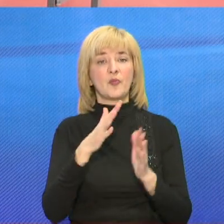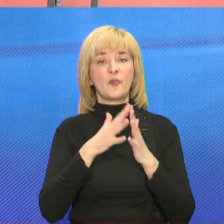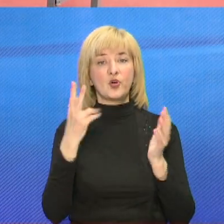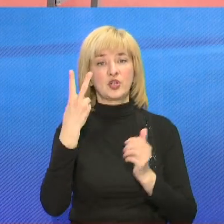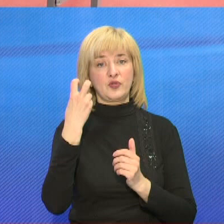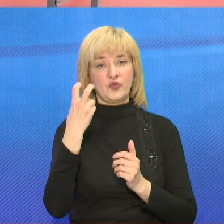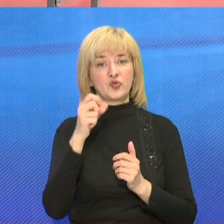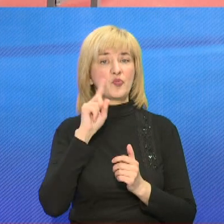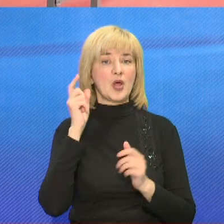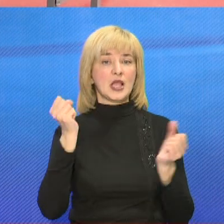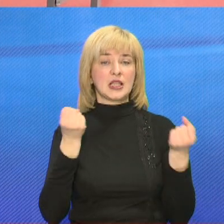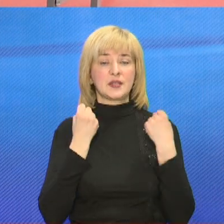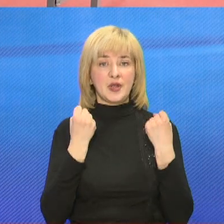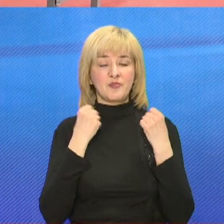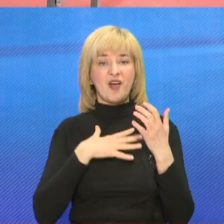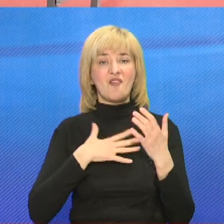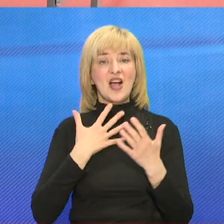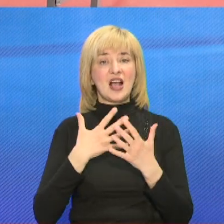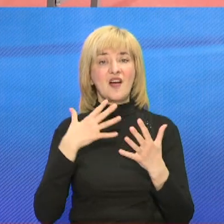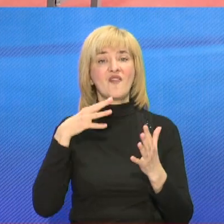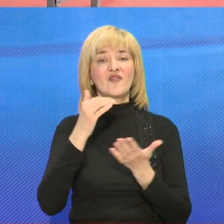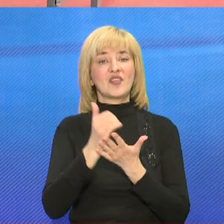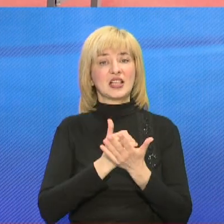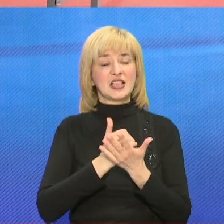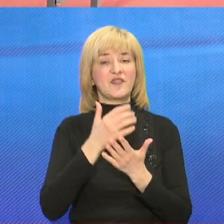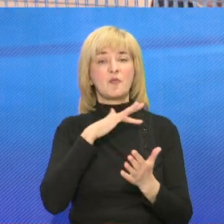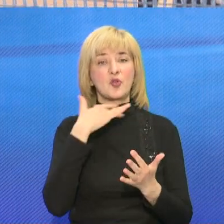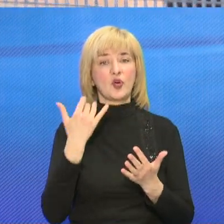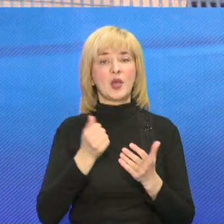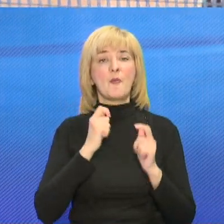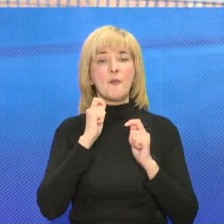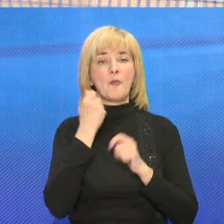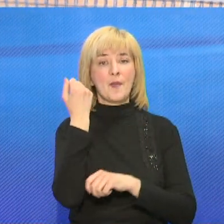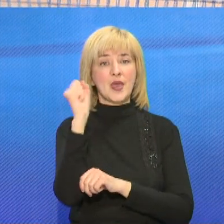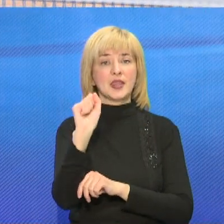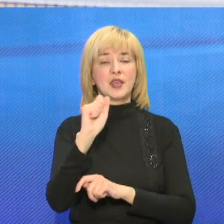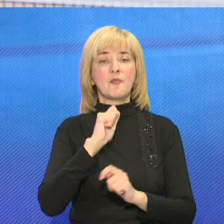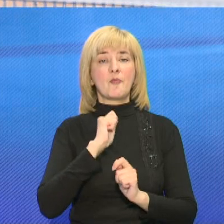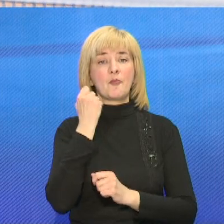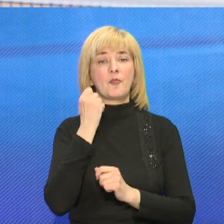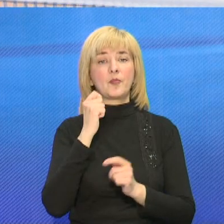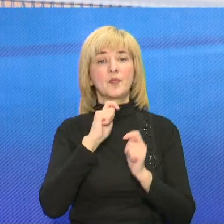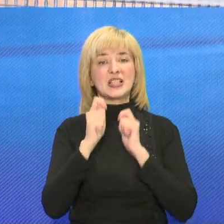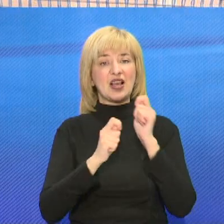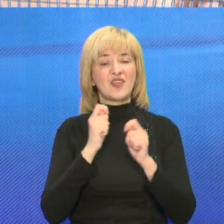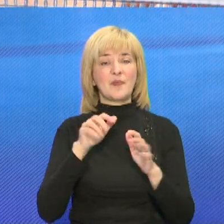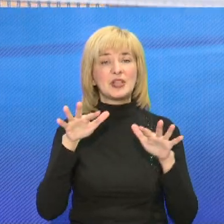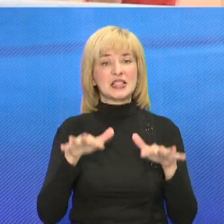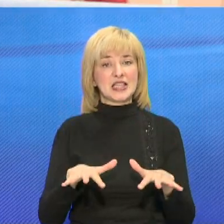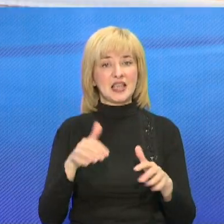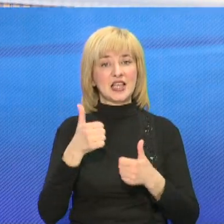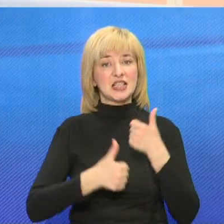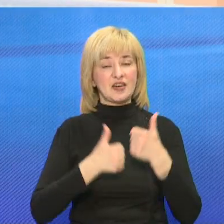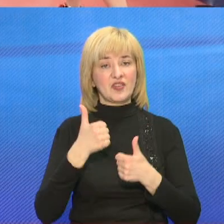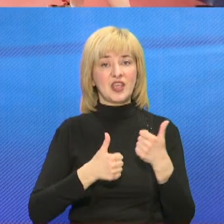молодых спортсменов. У активе многих перемоги и призовые места на внутренних и международных споборництвах. Как выказывает уполненность